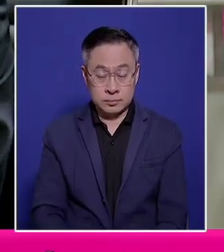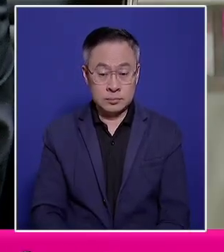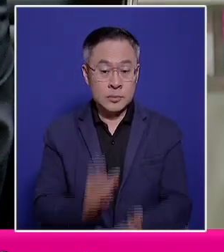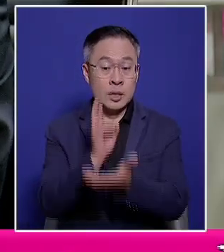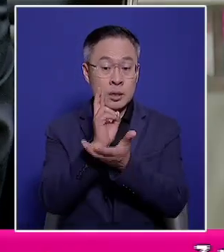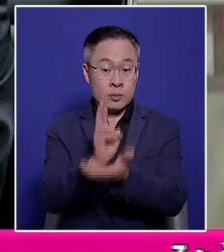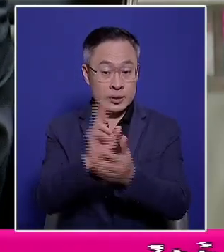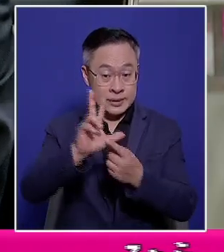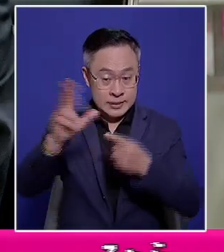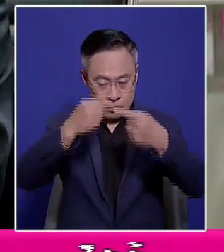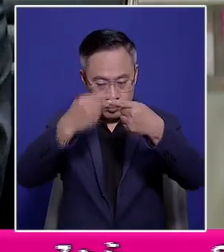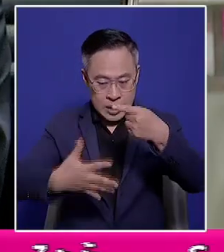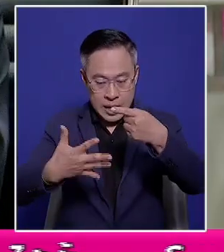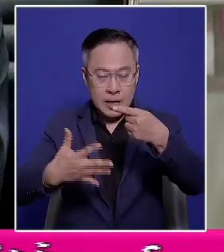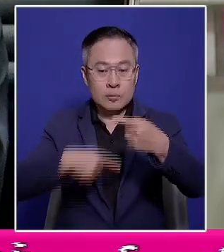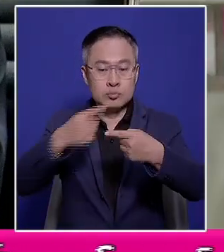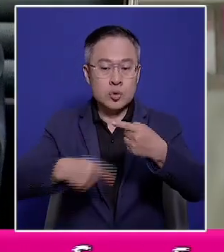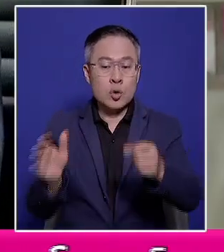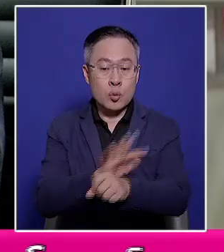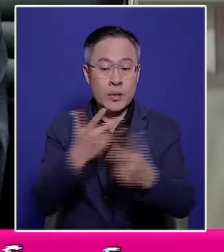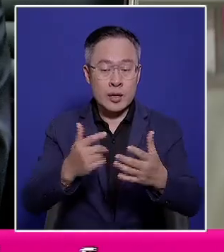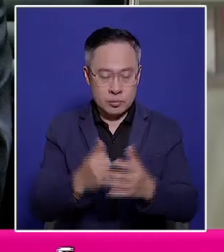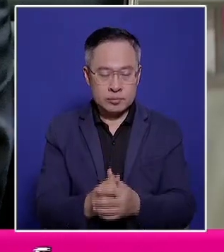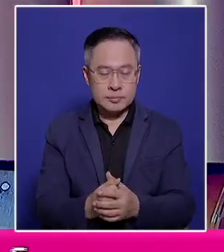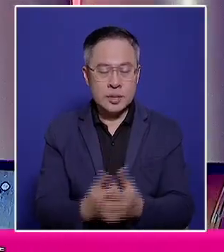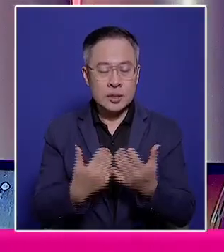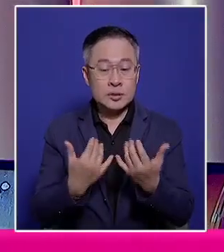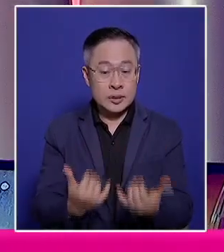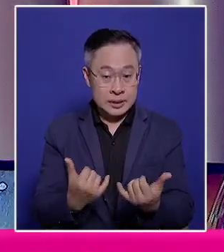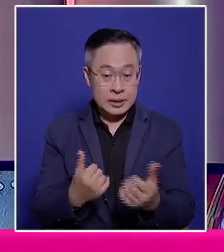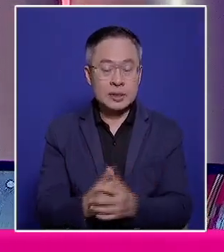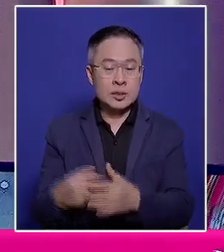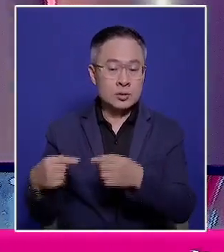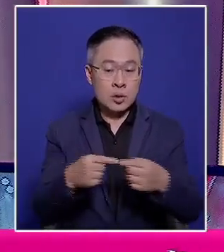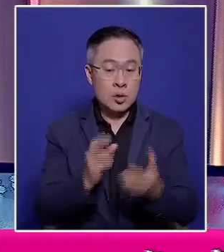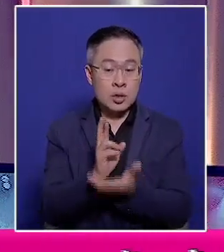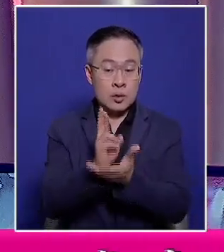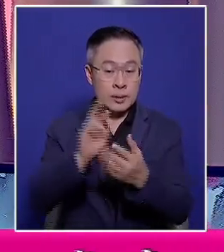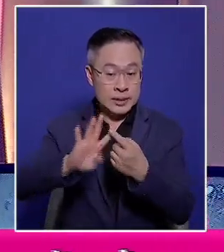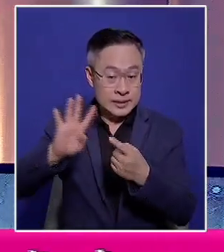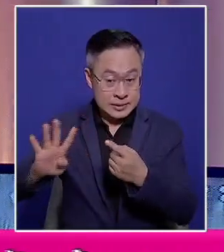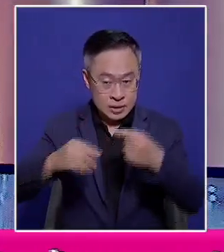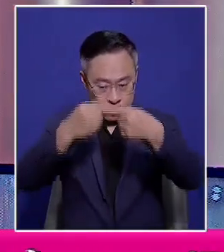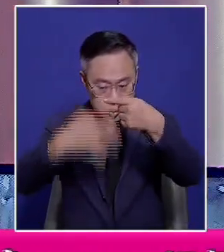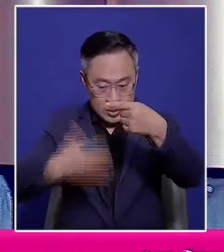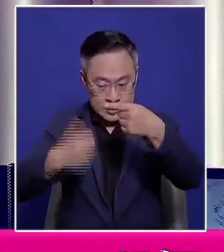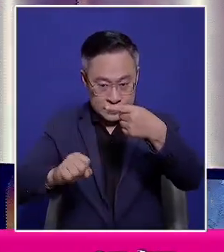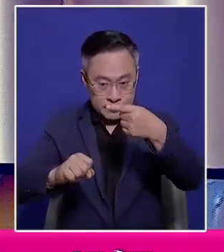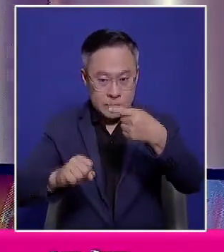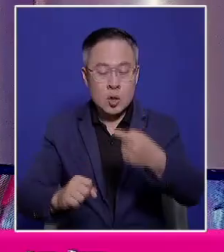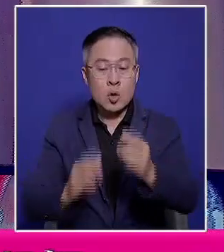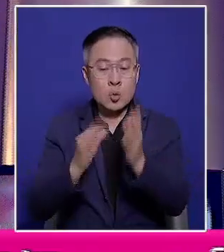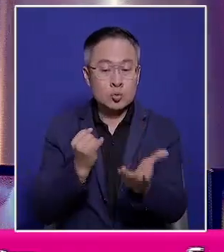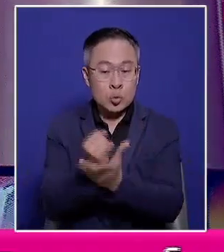0598638 ได้ทำการออกรางวัลอันดับที่3ครบทั้ง5ครั้งแล้วต่อไปจะทำการออกรางวัลอันดับที่4ออก10ครั้งจำน